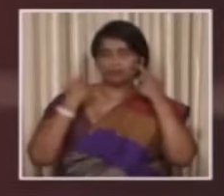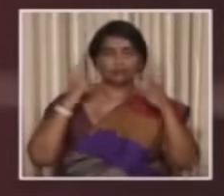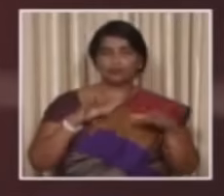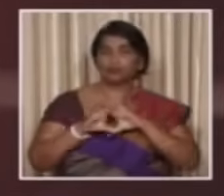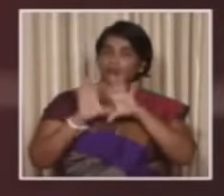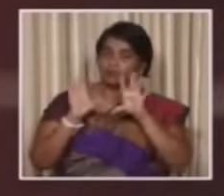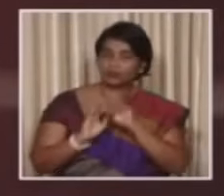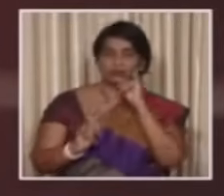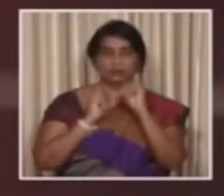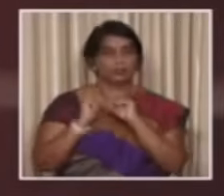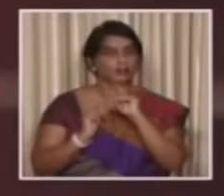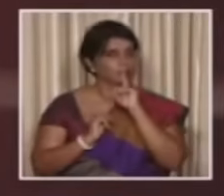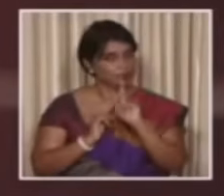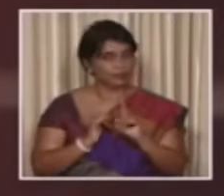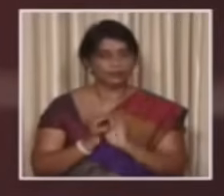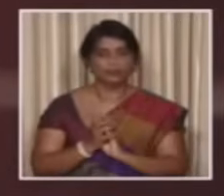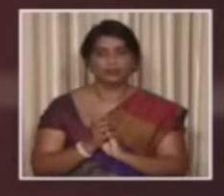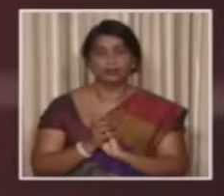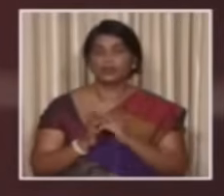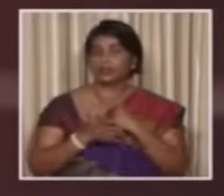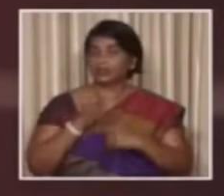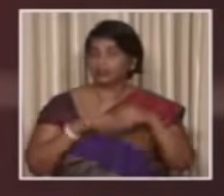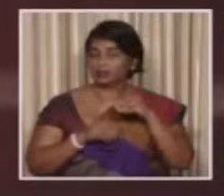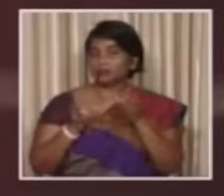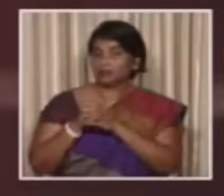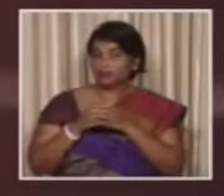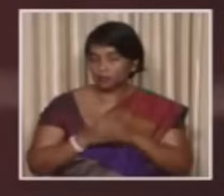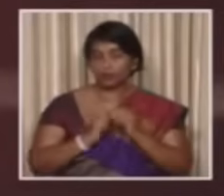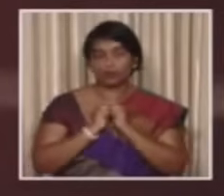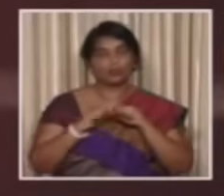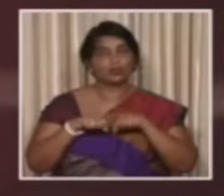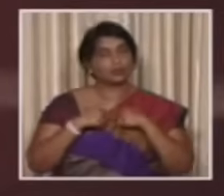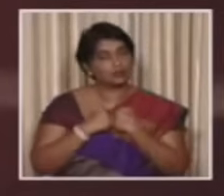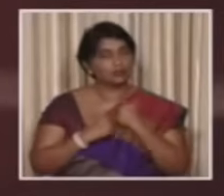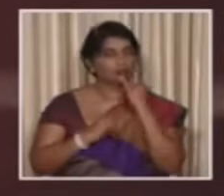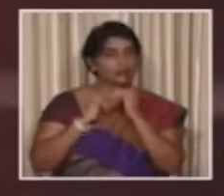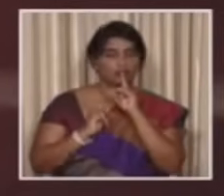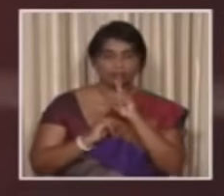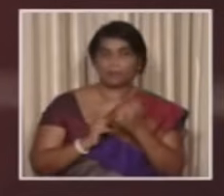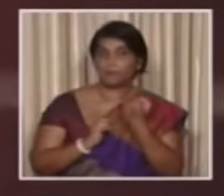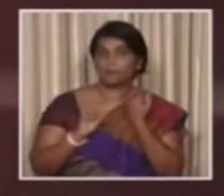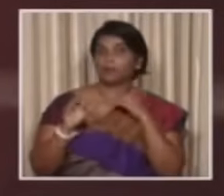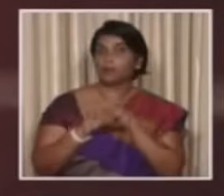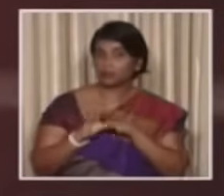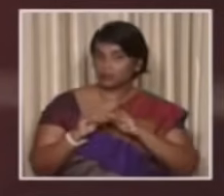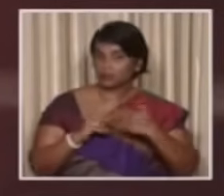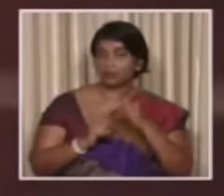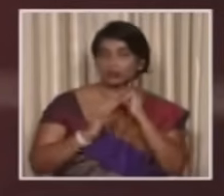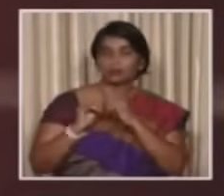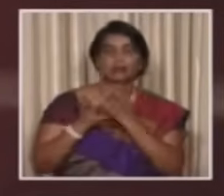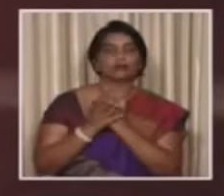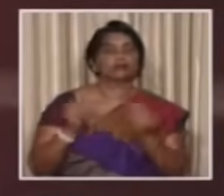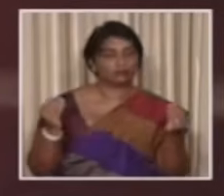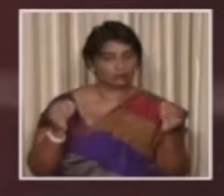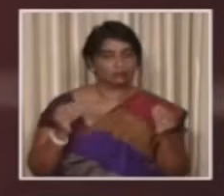නොසලකා පොදුවේ චෝදනාවලට ලක්ව සිටිති. දේශපාලන කණ්ඩායමෝ වෘත්තීය සමිති චෝදනා එල්ල කරන අතර බලයට පත් වූ පසු චෝදනාවලින් නිදහස්